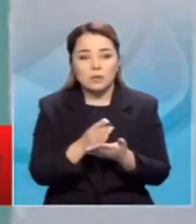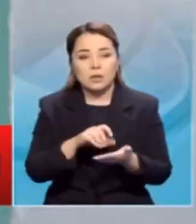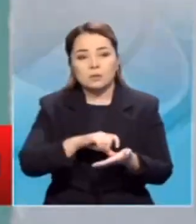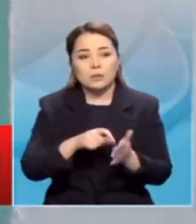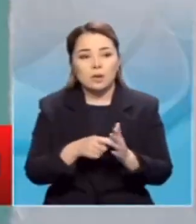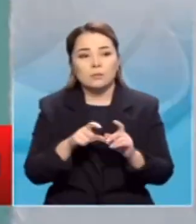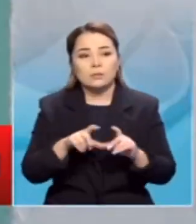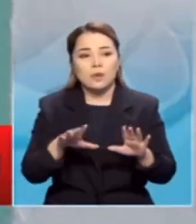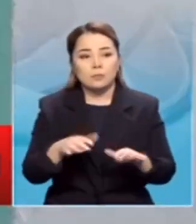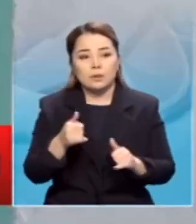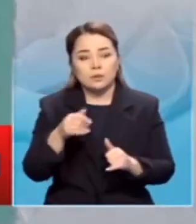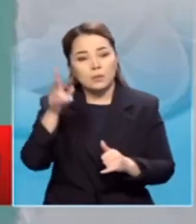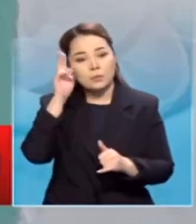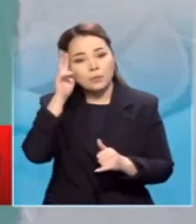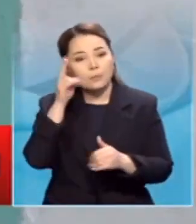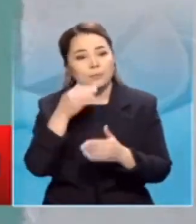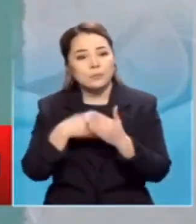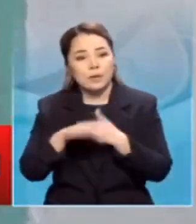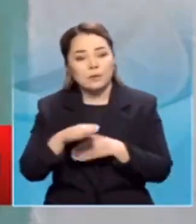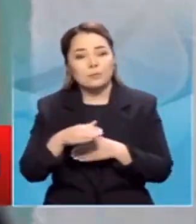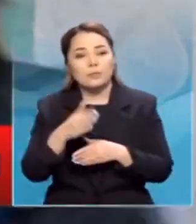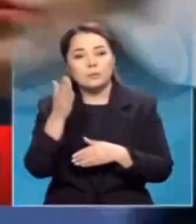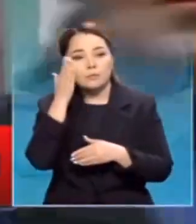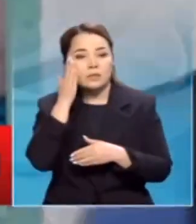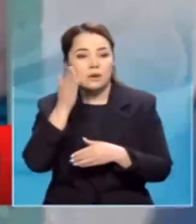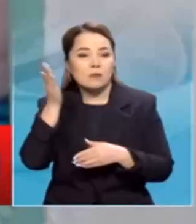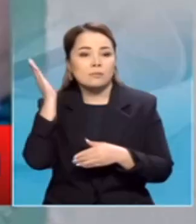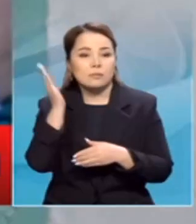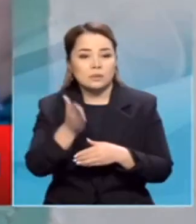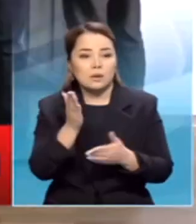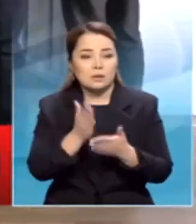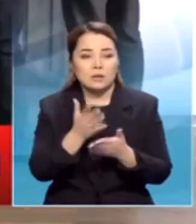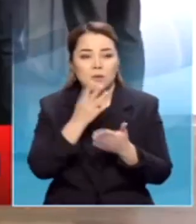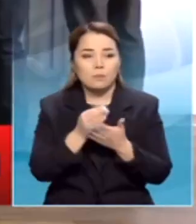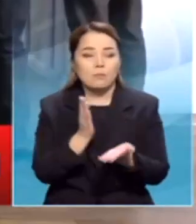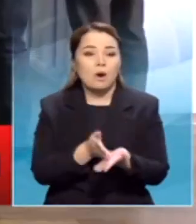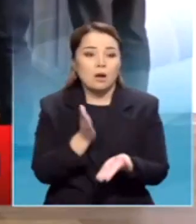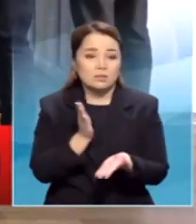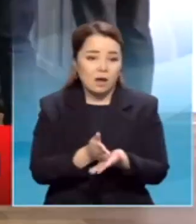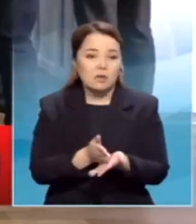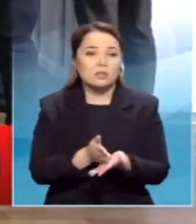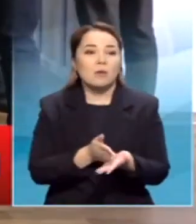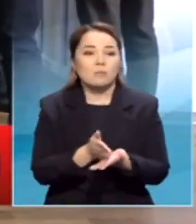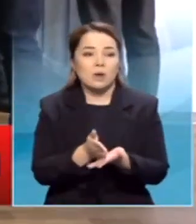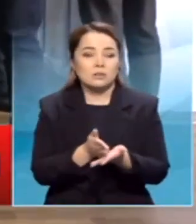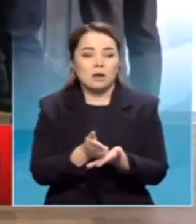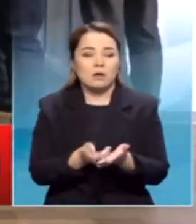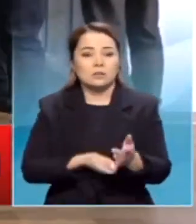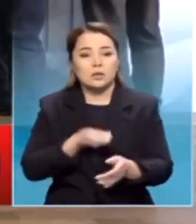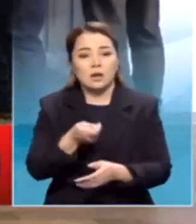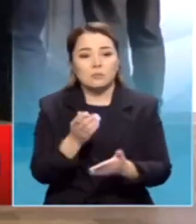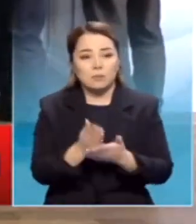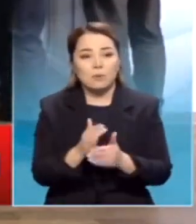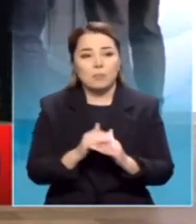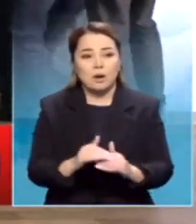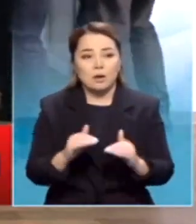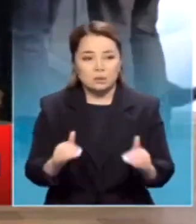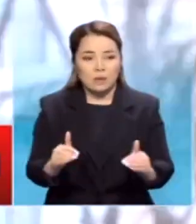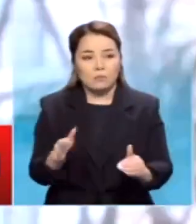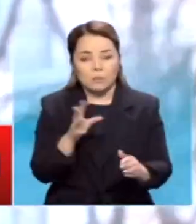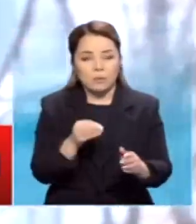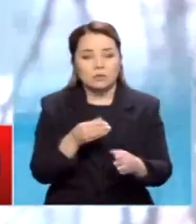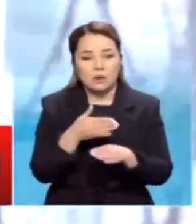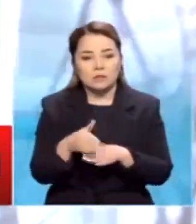болған. Күдікті дәретханаға кіріп, бетперде киіп, қолына сөмкесіндегі балтамен пышақ алып шыққан. Солай кездескен балаларды